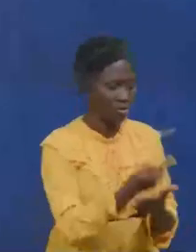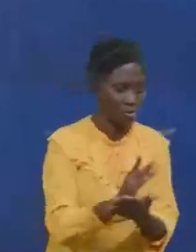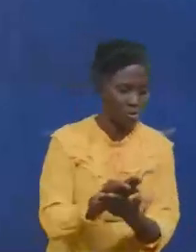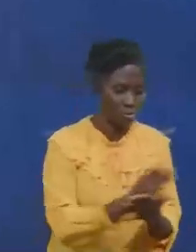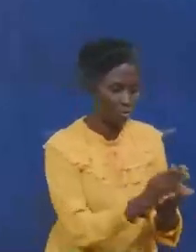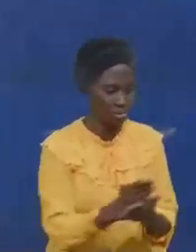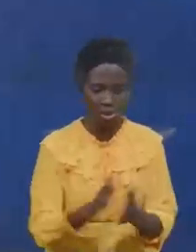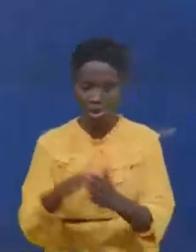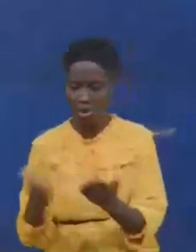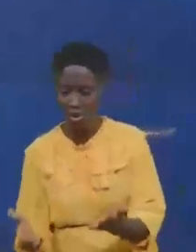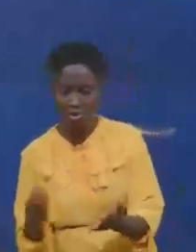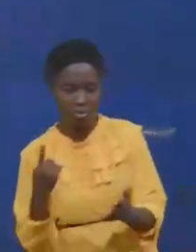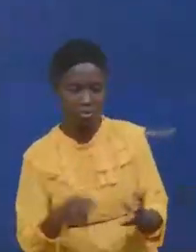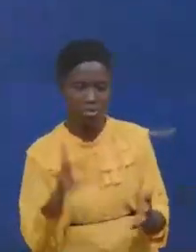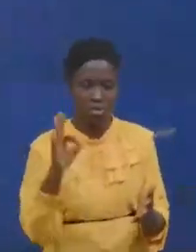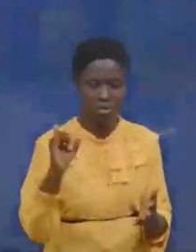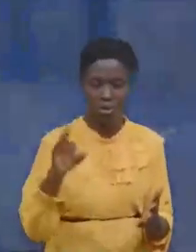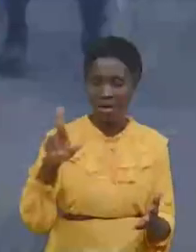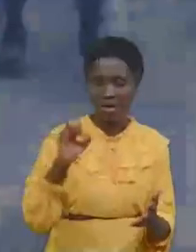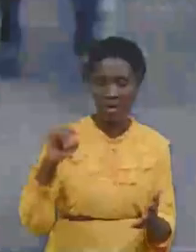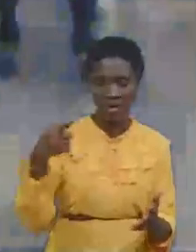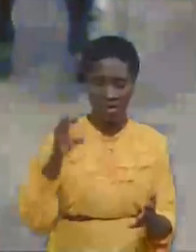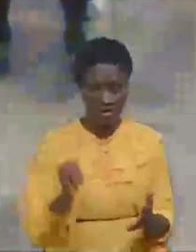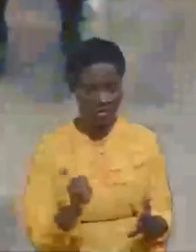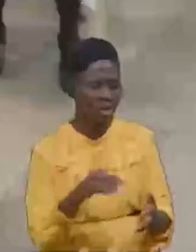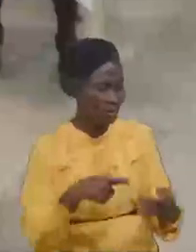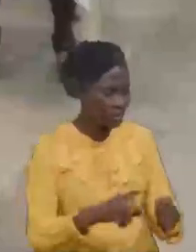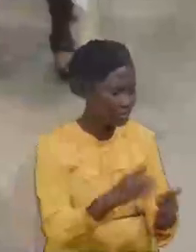aux toilettes, tu vas vouloir aller ouvrir